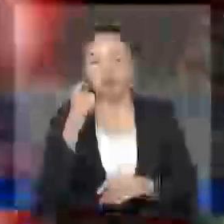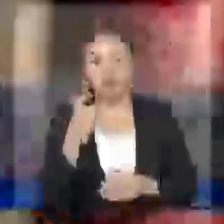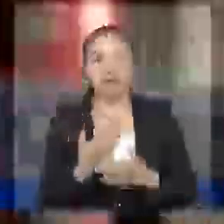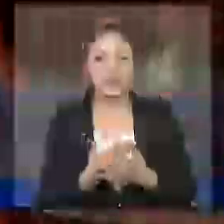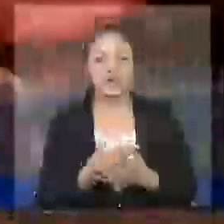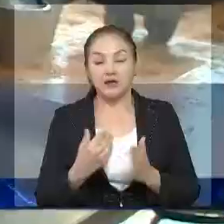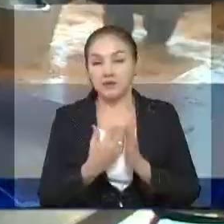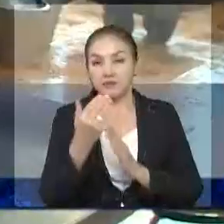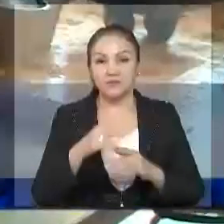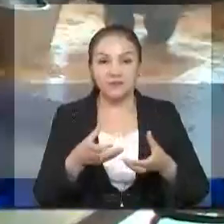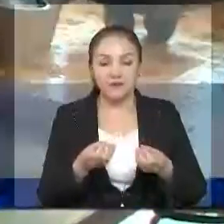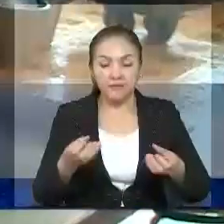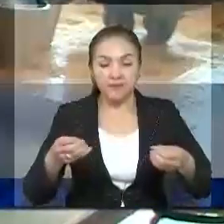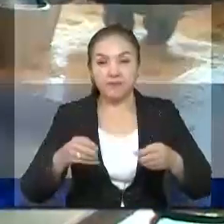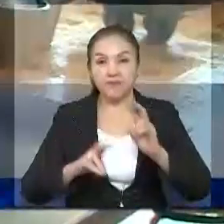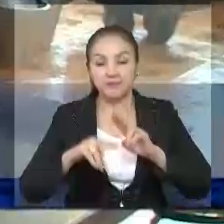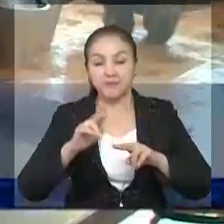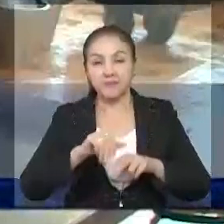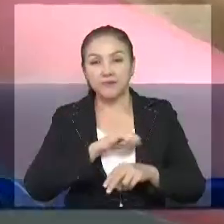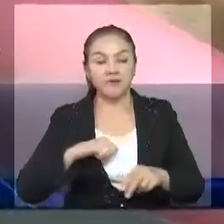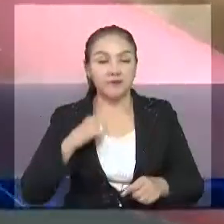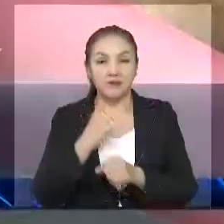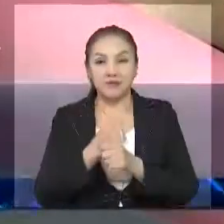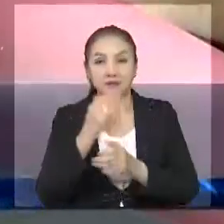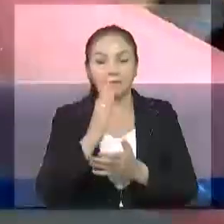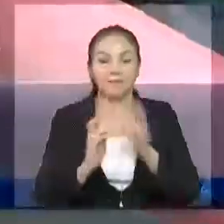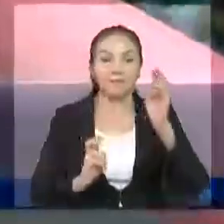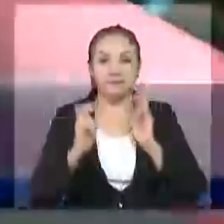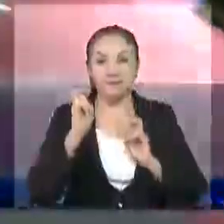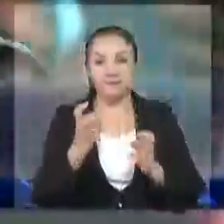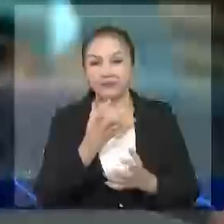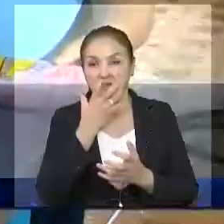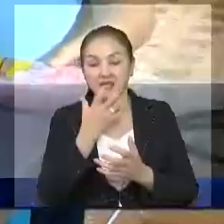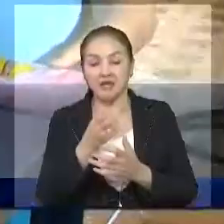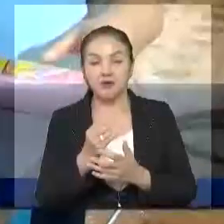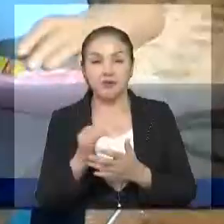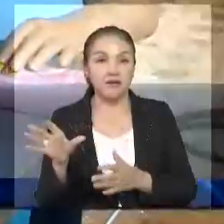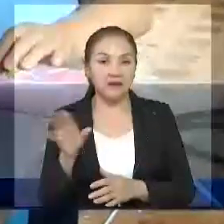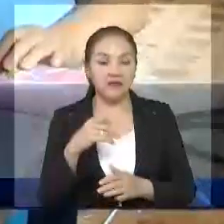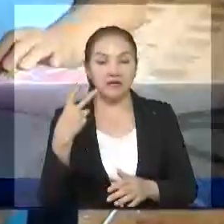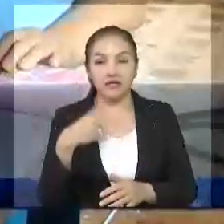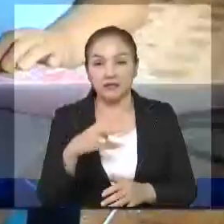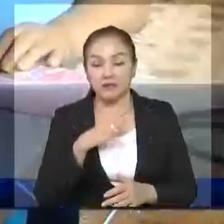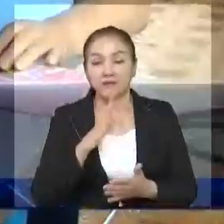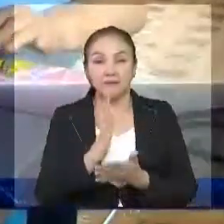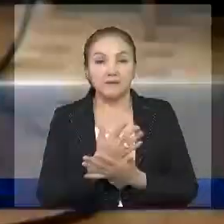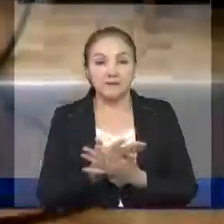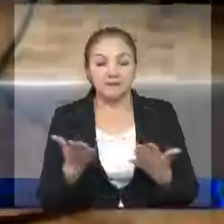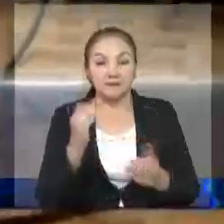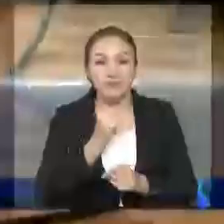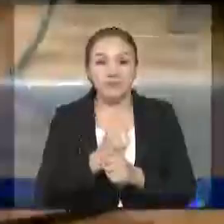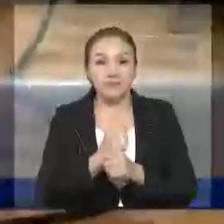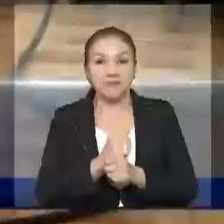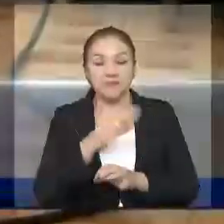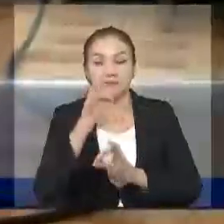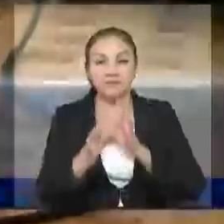жоғары сапалы шұжық өнімдерін шығаратын өз цехі бар. Мұнда қайнатылған, ысталған шұжықтардың барлығы 20-дан астам түрі өндіріледі.